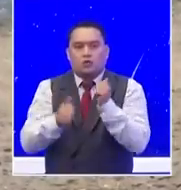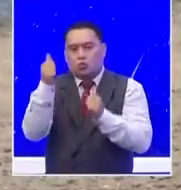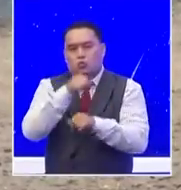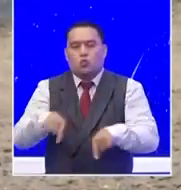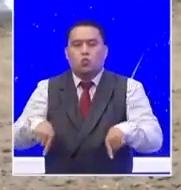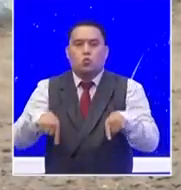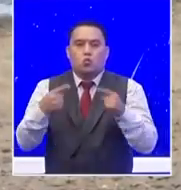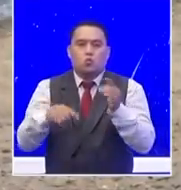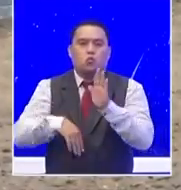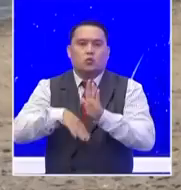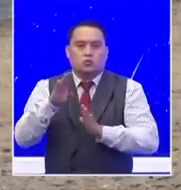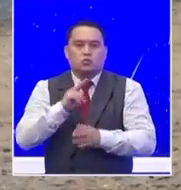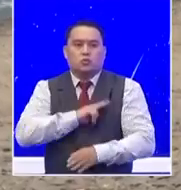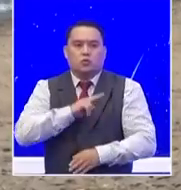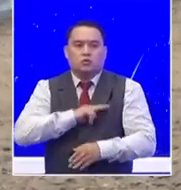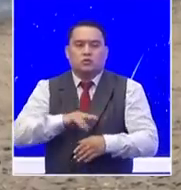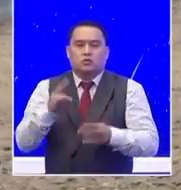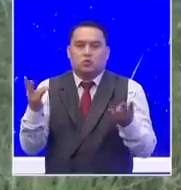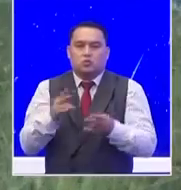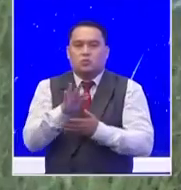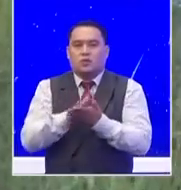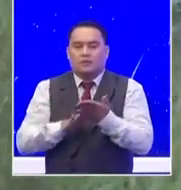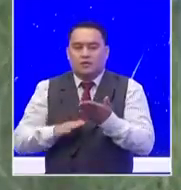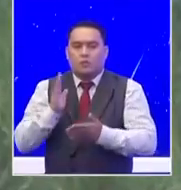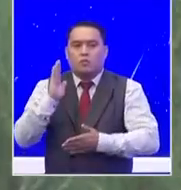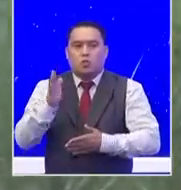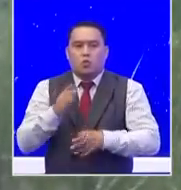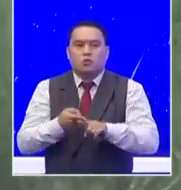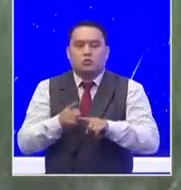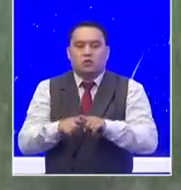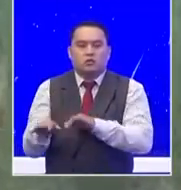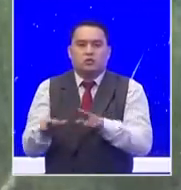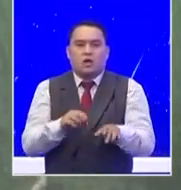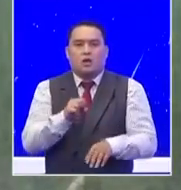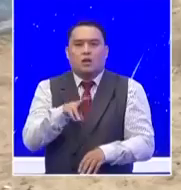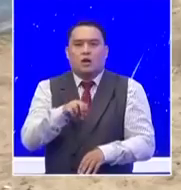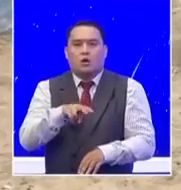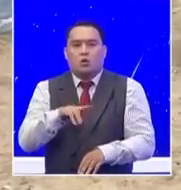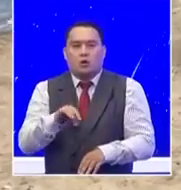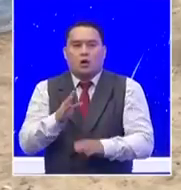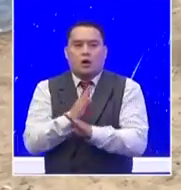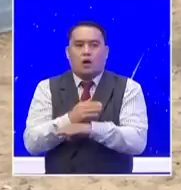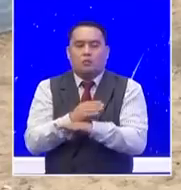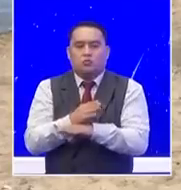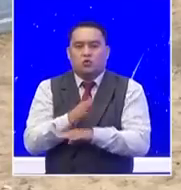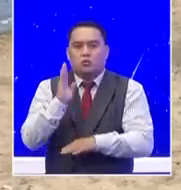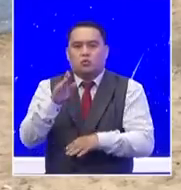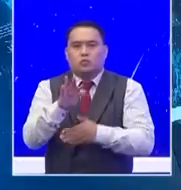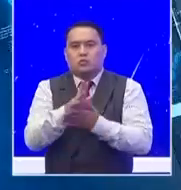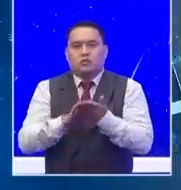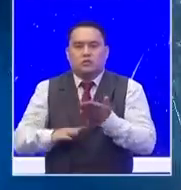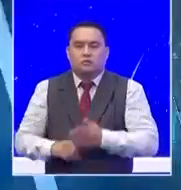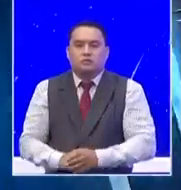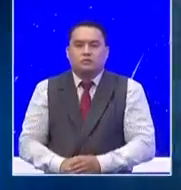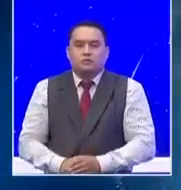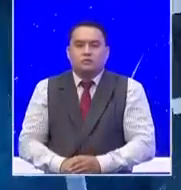келеді. Алайда мұндай жұмыстар үнемі жасалу керек. Алдағы уақытта осы сынды шаралар Алакөл, Қапшағай көлдерінің жағасында да жалғасын таппақ.